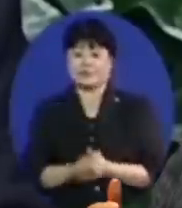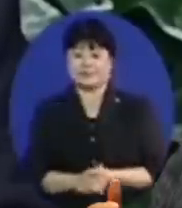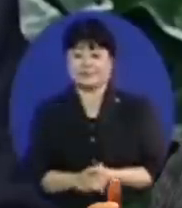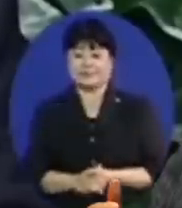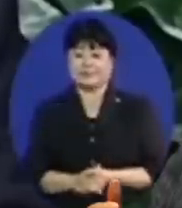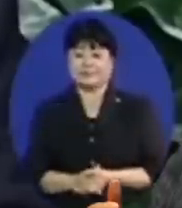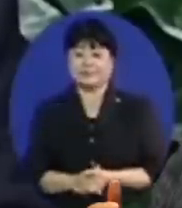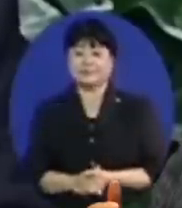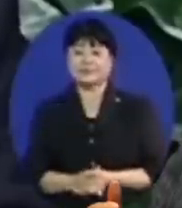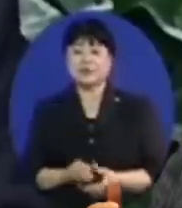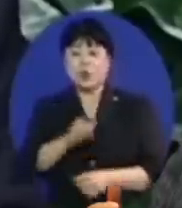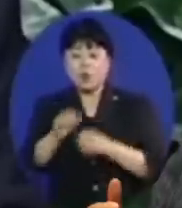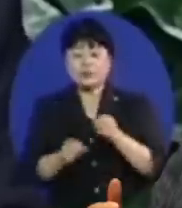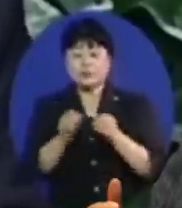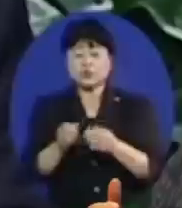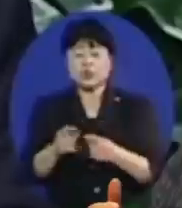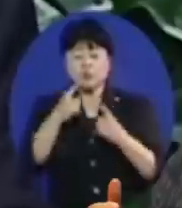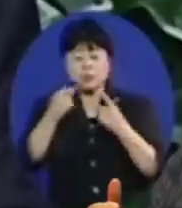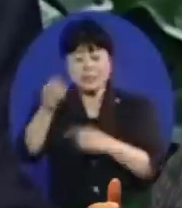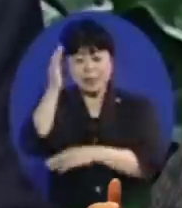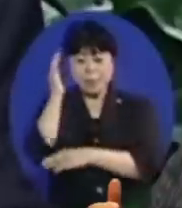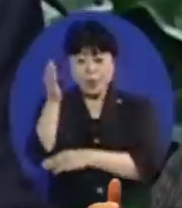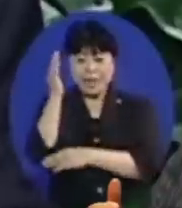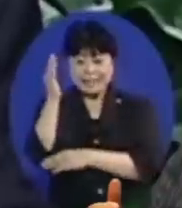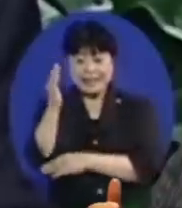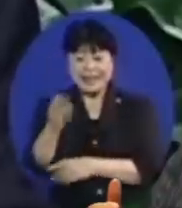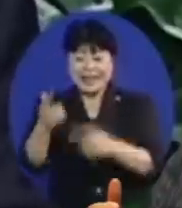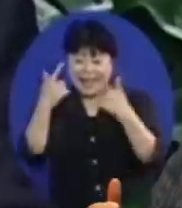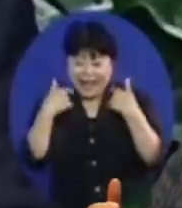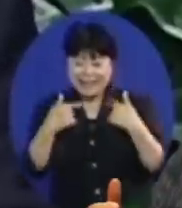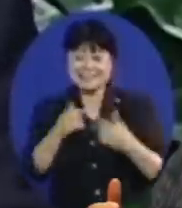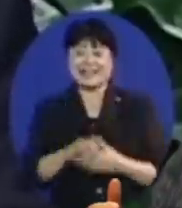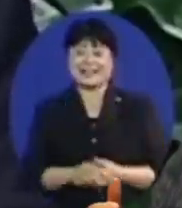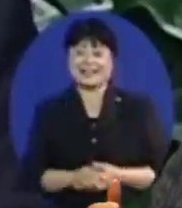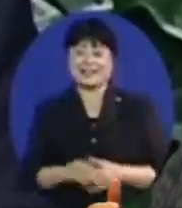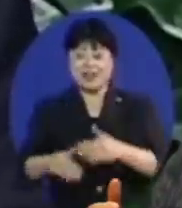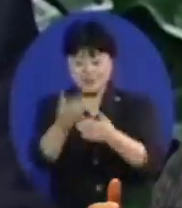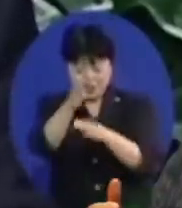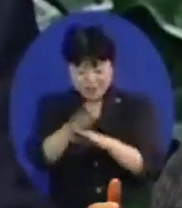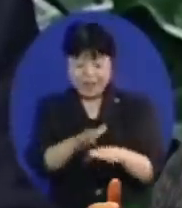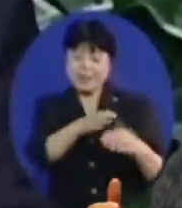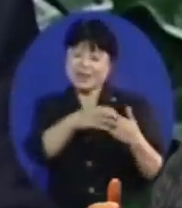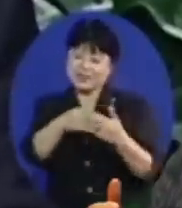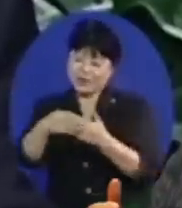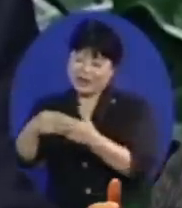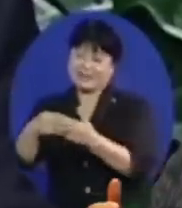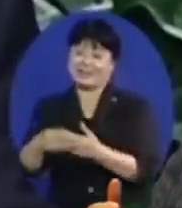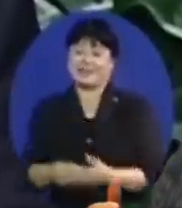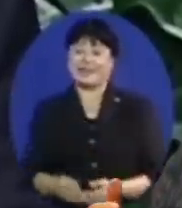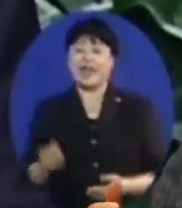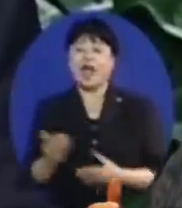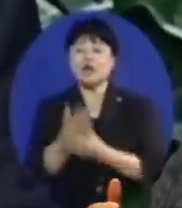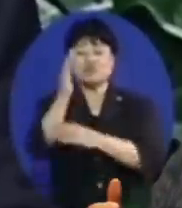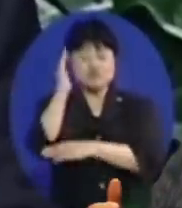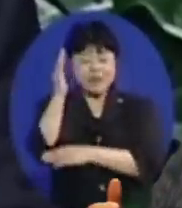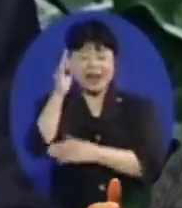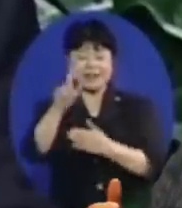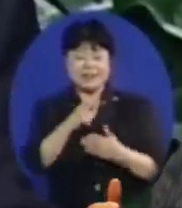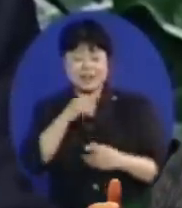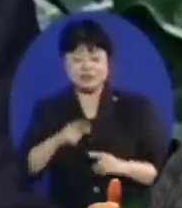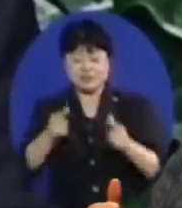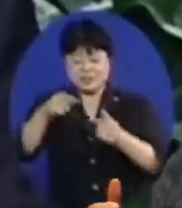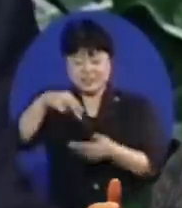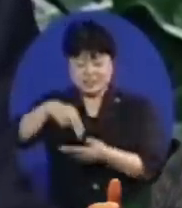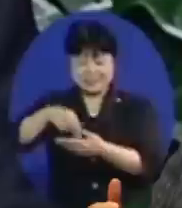저는 50년간 목회하면서 언제나 구역 예배에 인도할 때나 부흥회를 할 때나 주일날